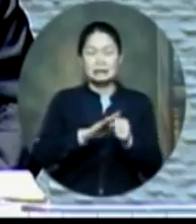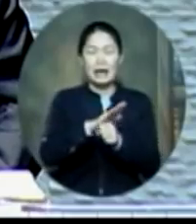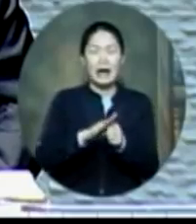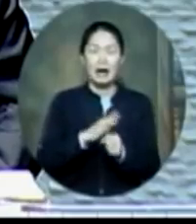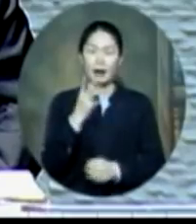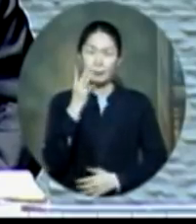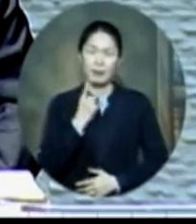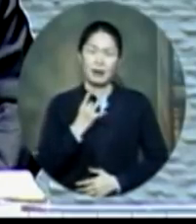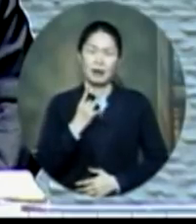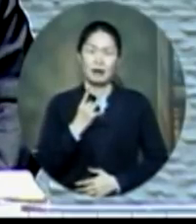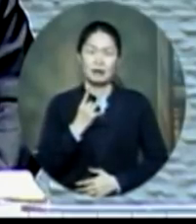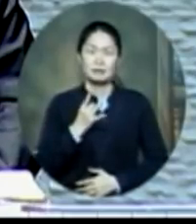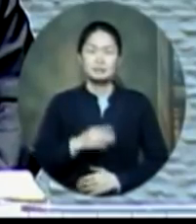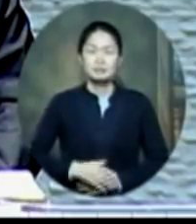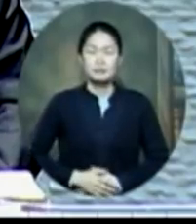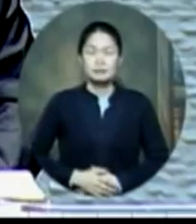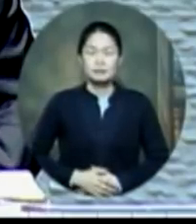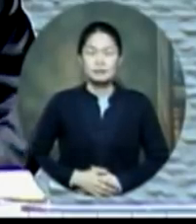빠진 거죠.